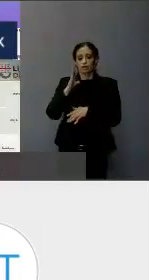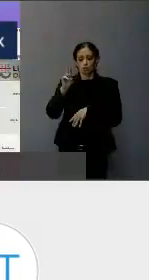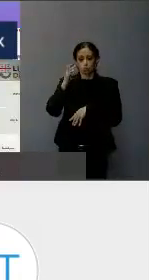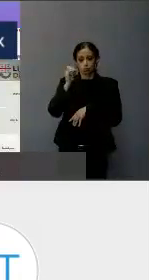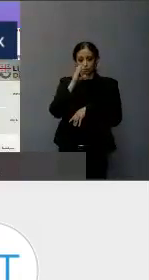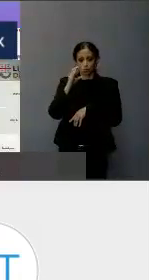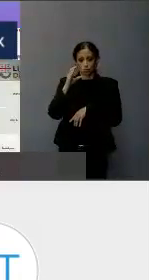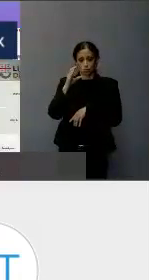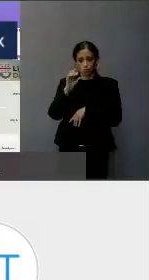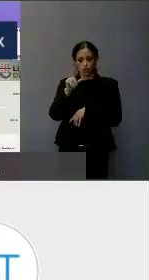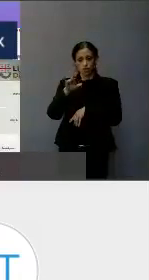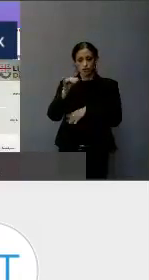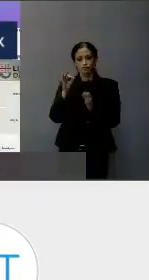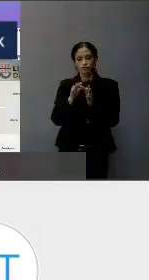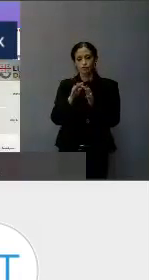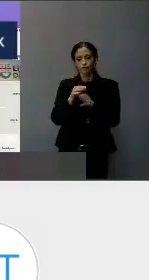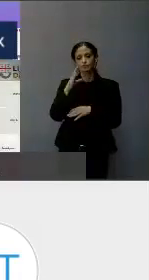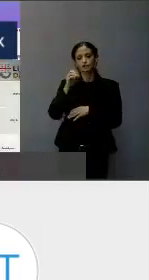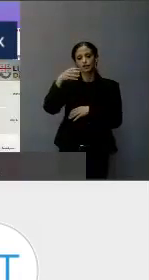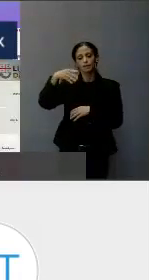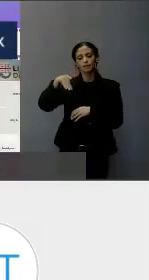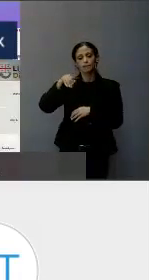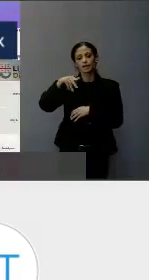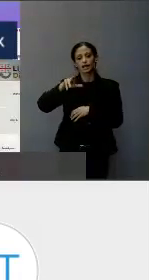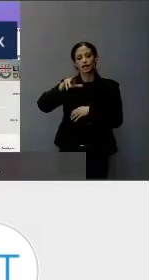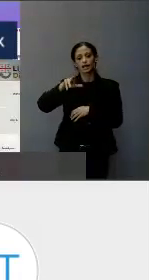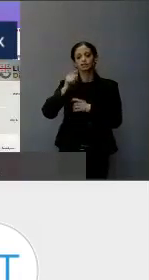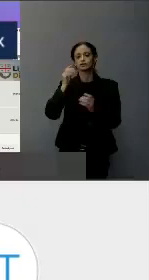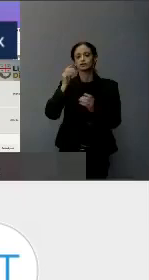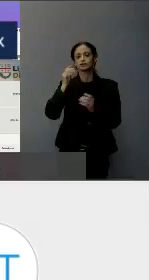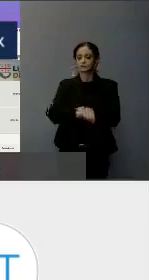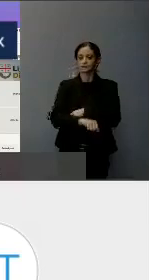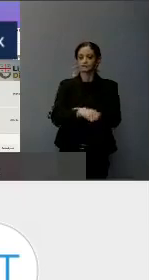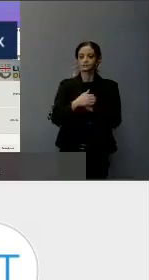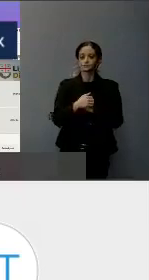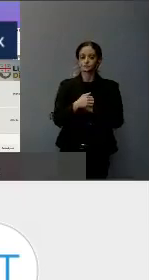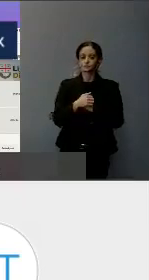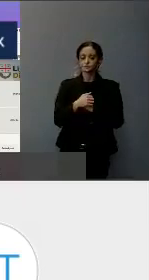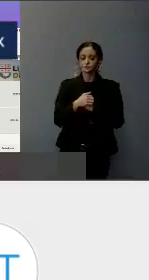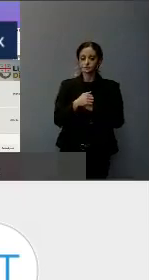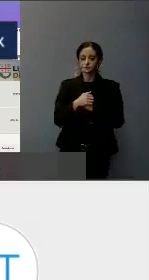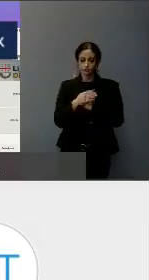è consigliere campanella dario contrario